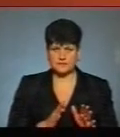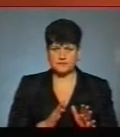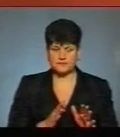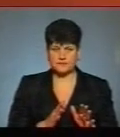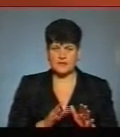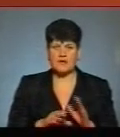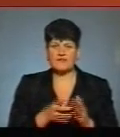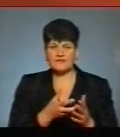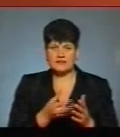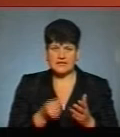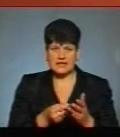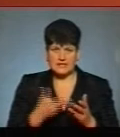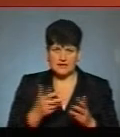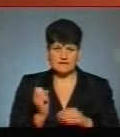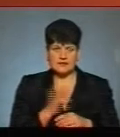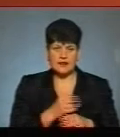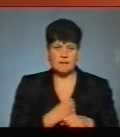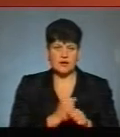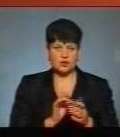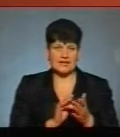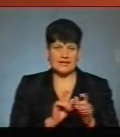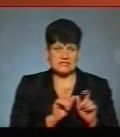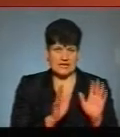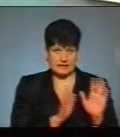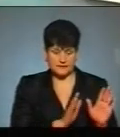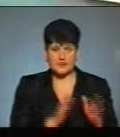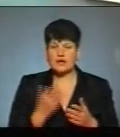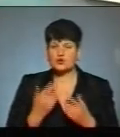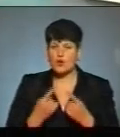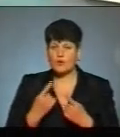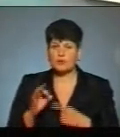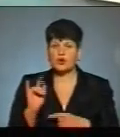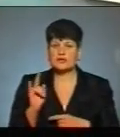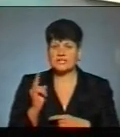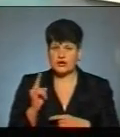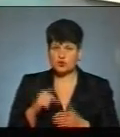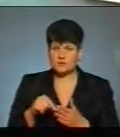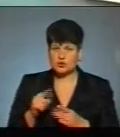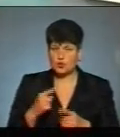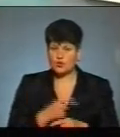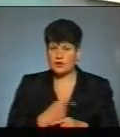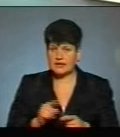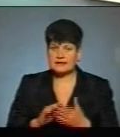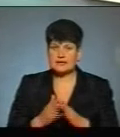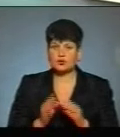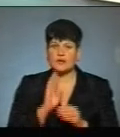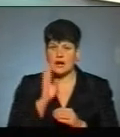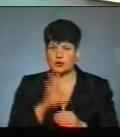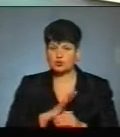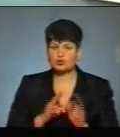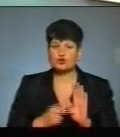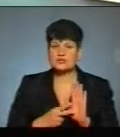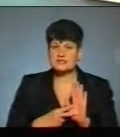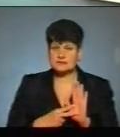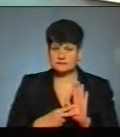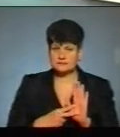побрані біоматеріали і передані в лабораторний центр. Якщо говоримо про дитячу міську лікарню, то станом на ранок було 7